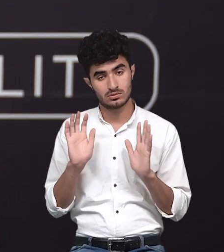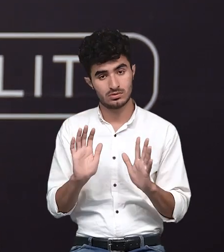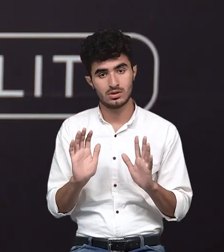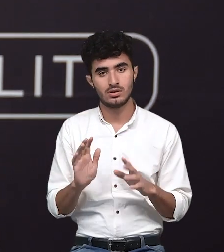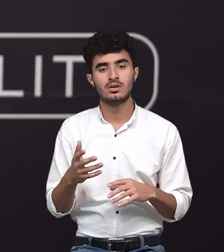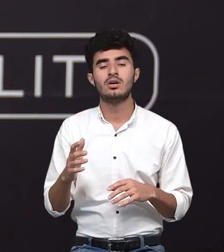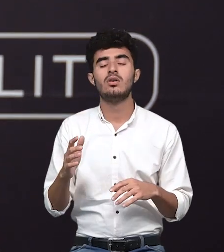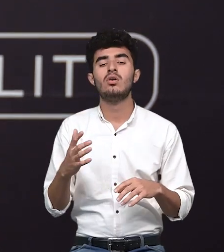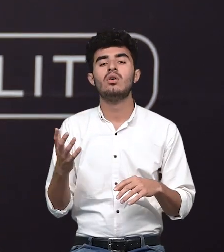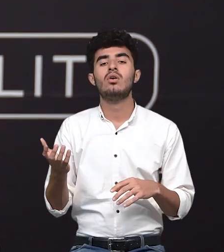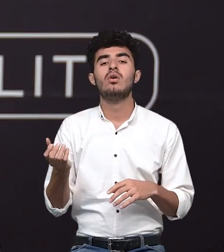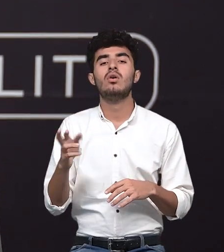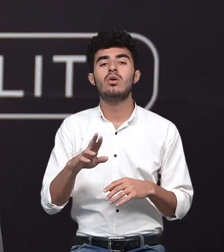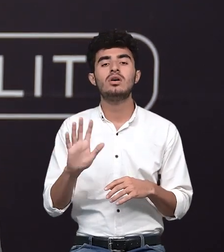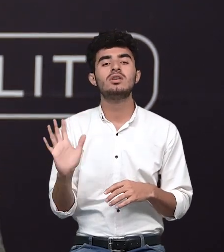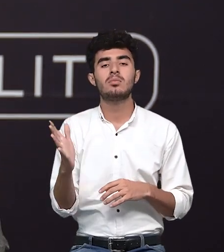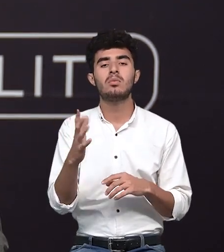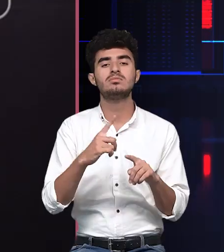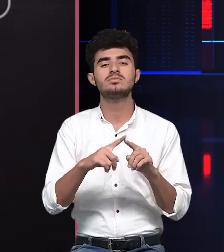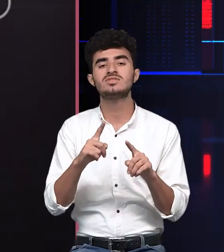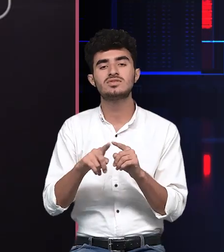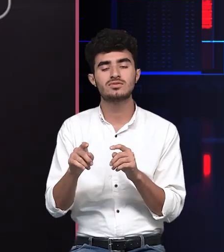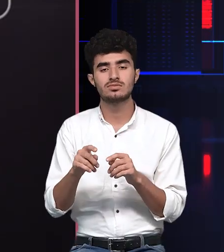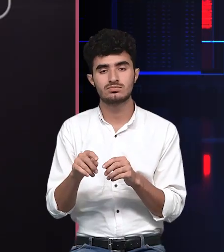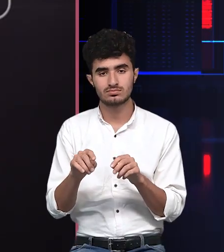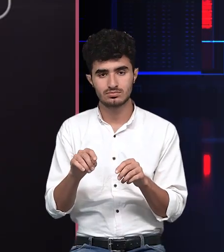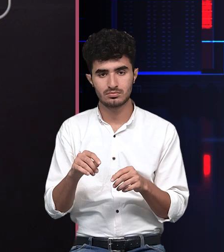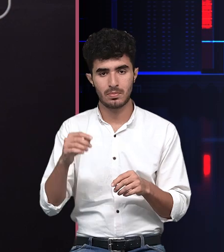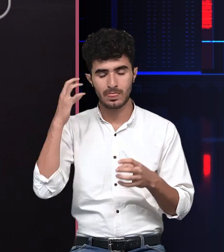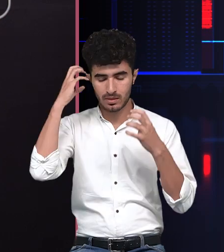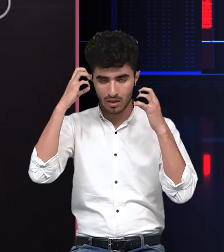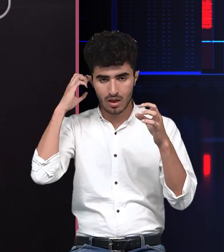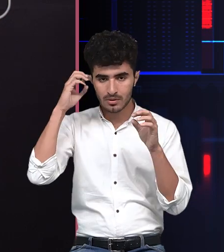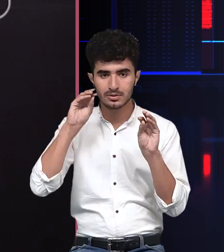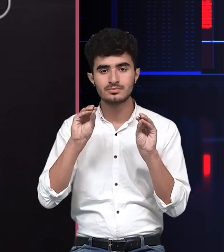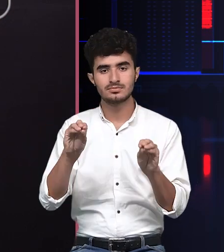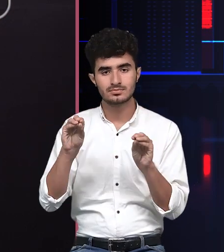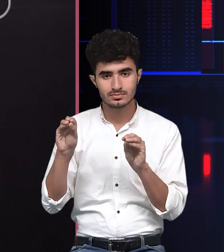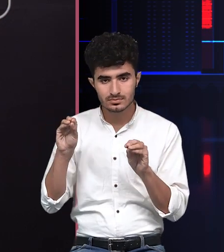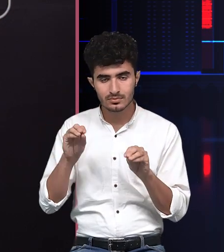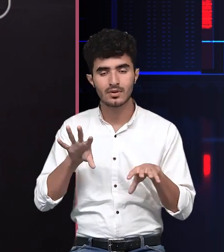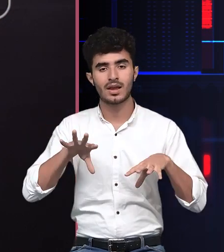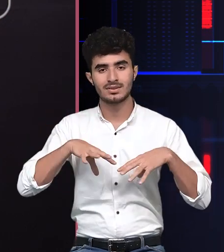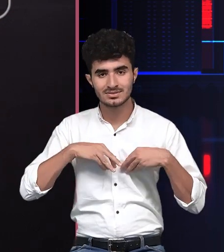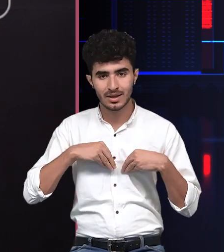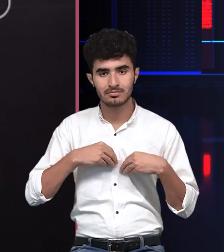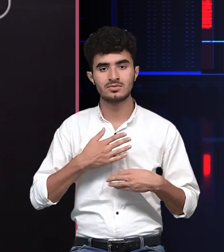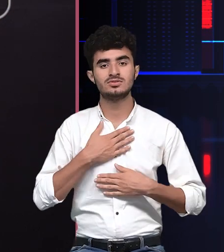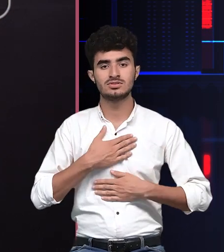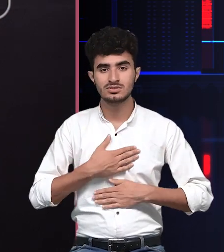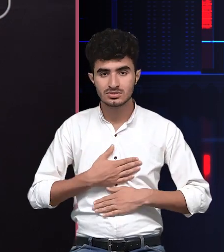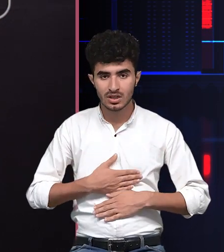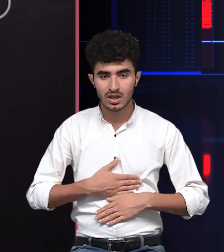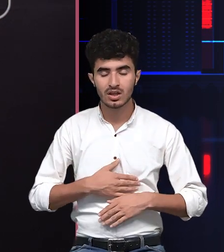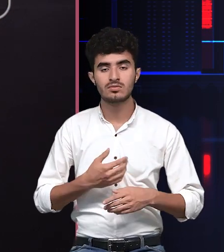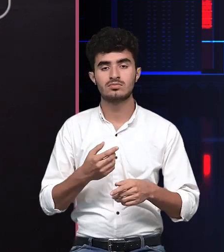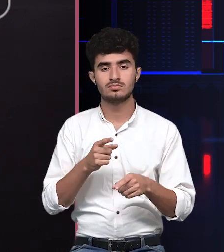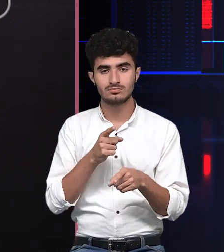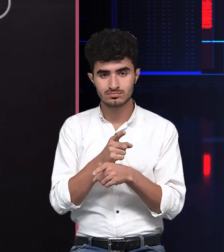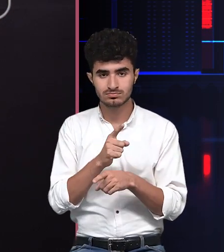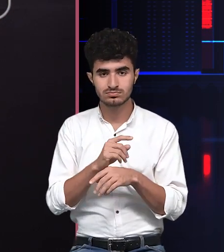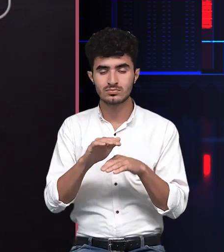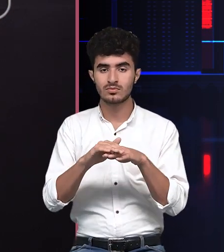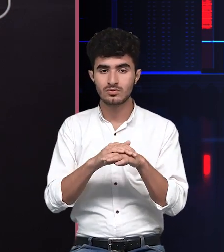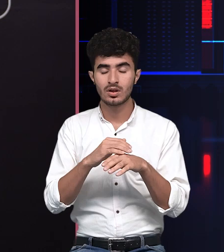سائیکو تھیراپیز ہیں جو ٹراما کی ایکسیپٹنس، اس کی گریف، اس کا ریزالو ہونا بہت